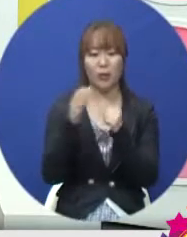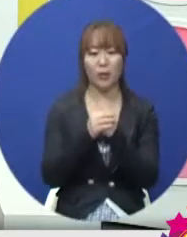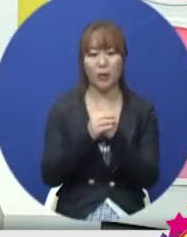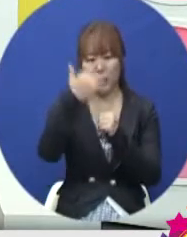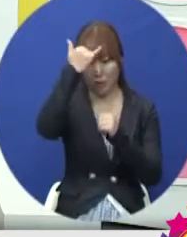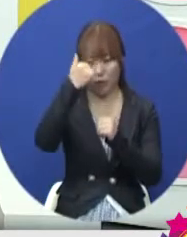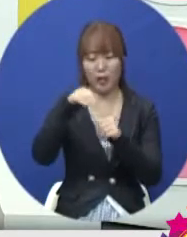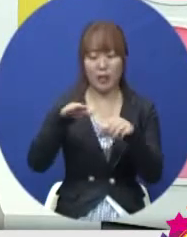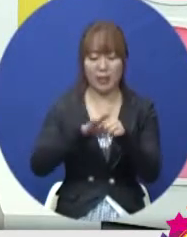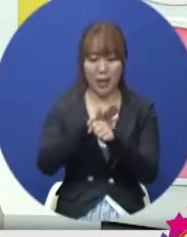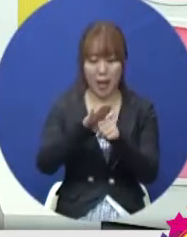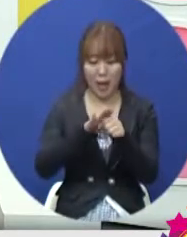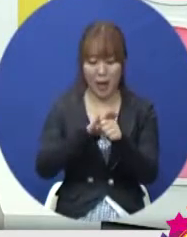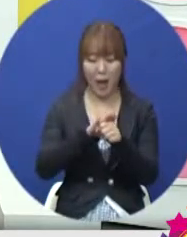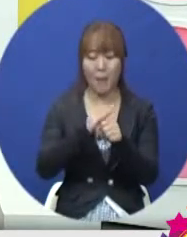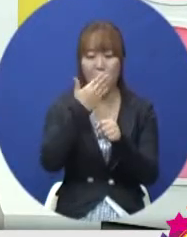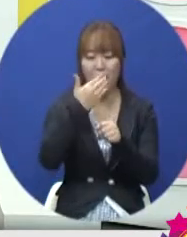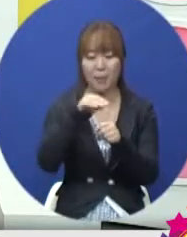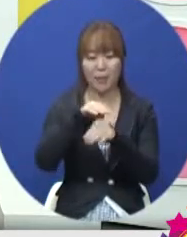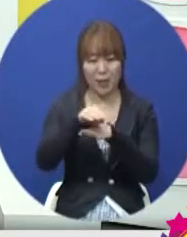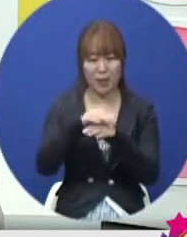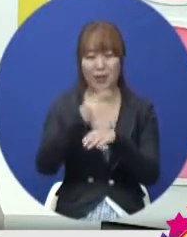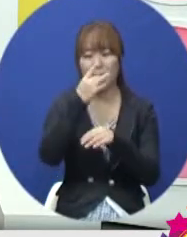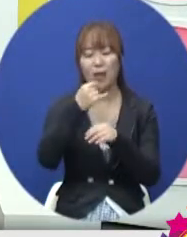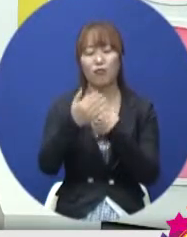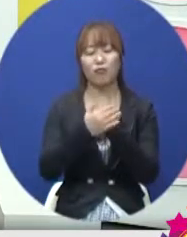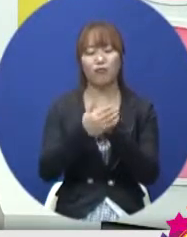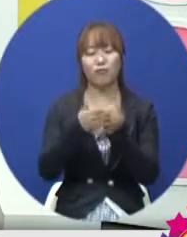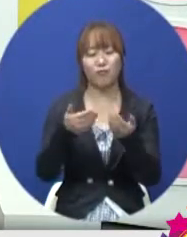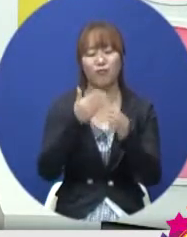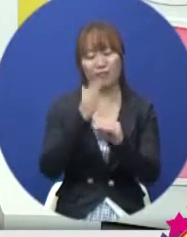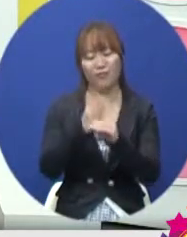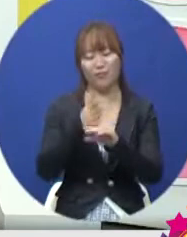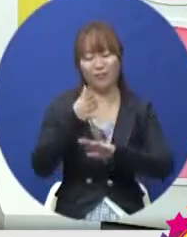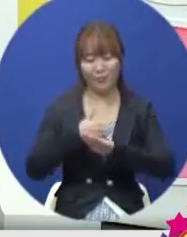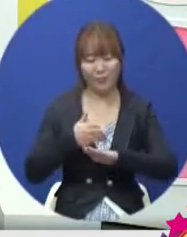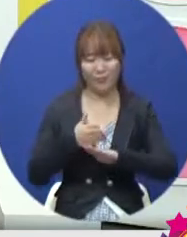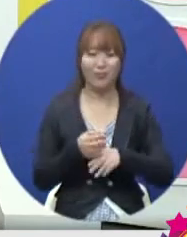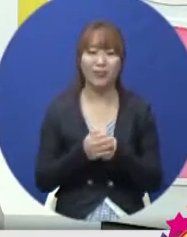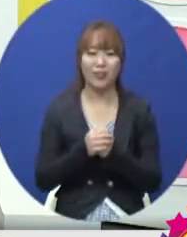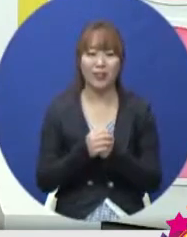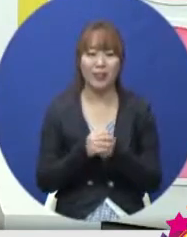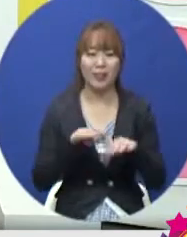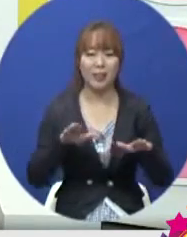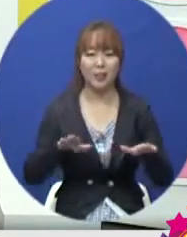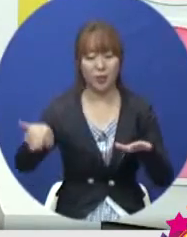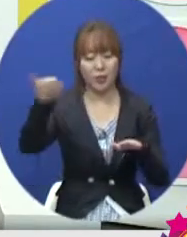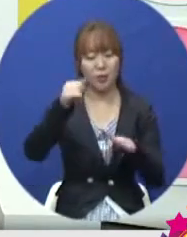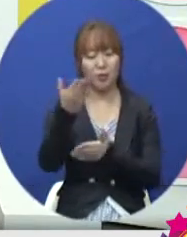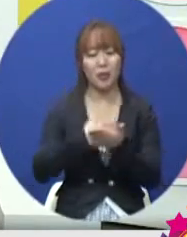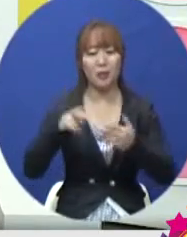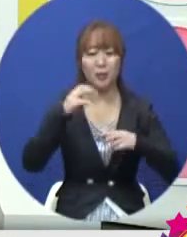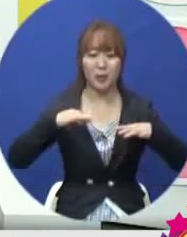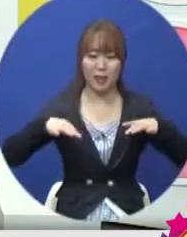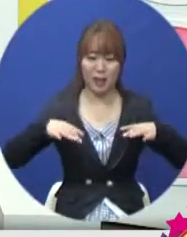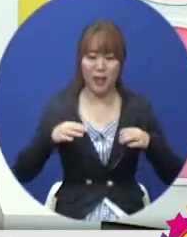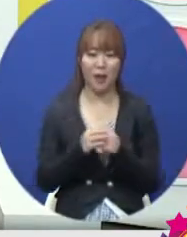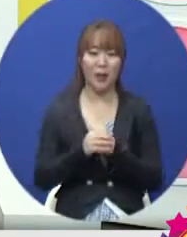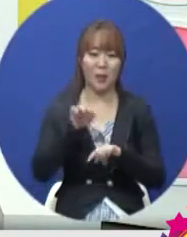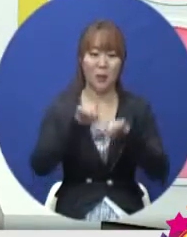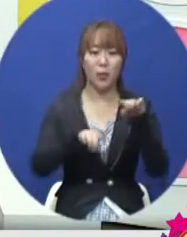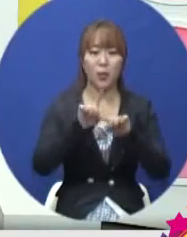네. 충청 사랑의 밥차에서는 쌀을 후원해 주시고 계십니다. 고맙습니다. 고맙습니다. 자, 생방송 전국 나눔